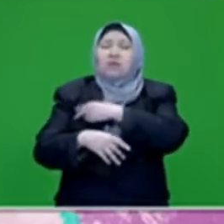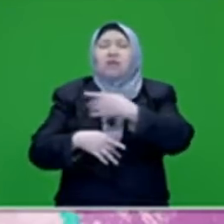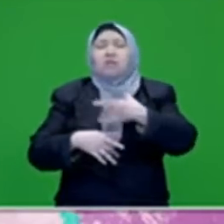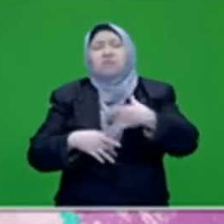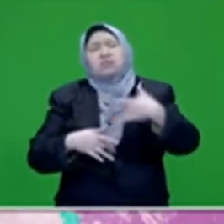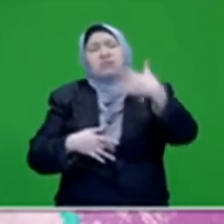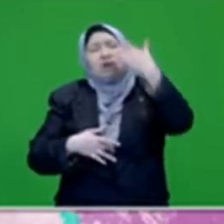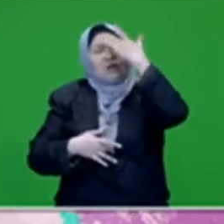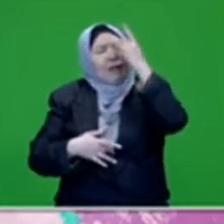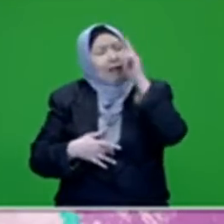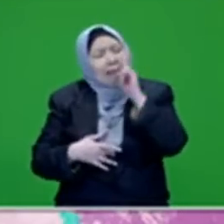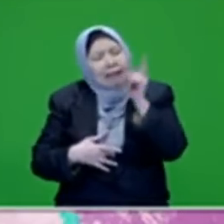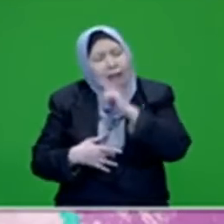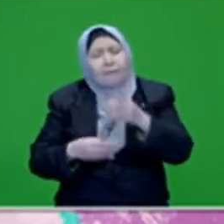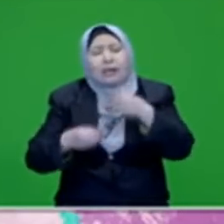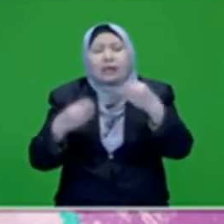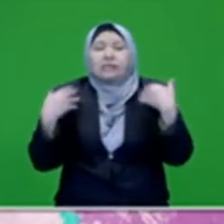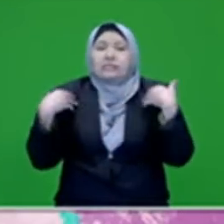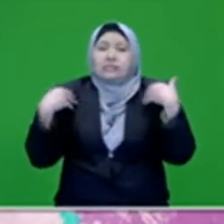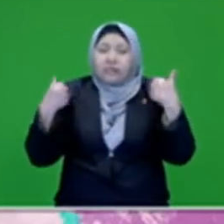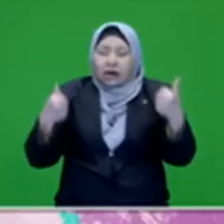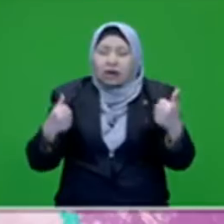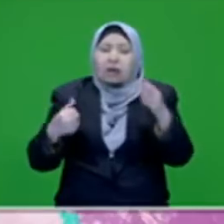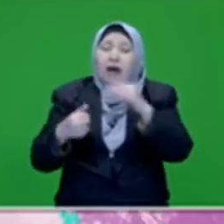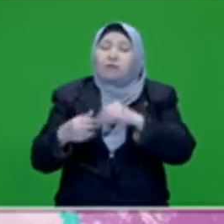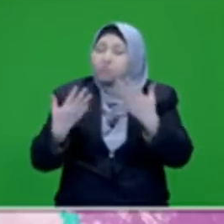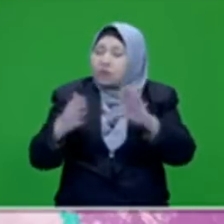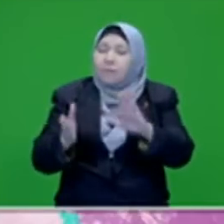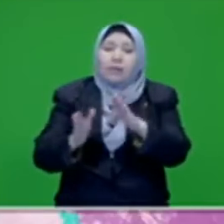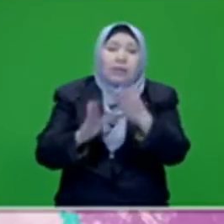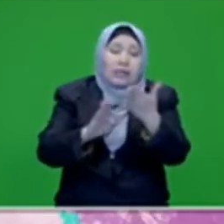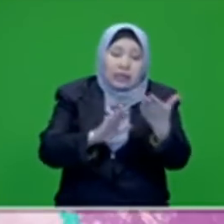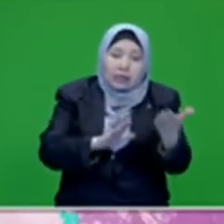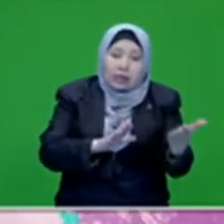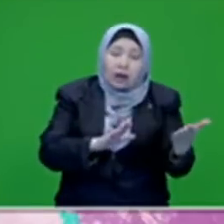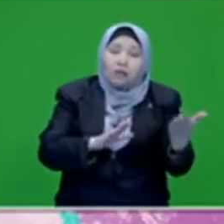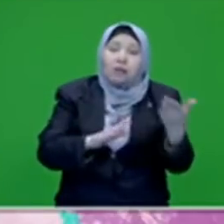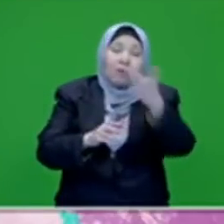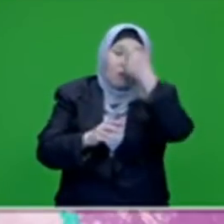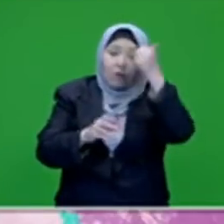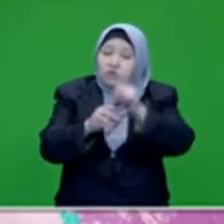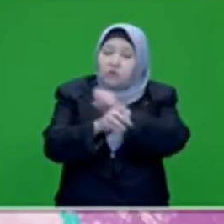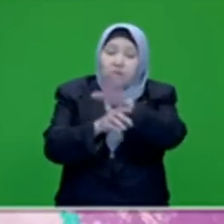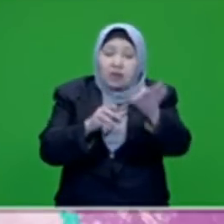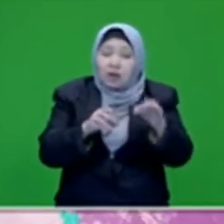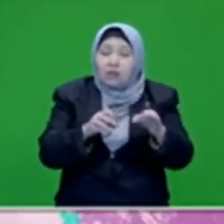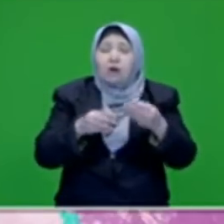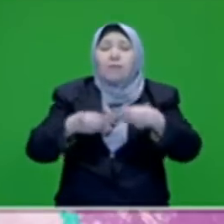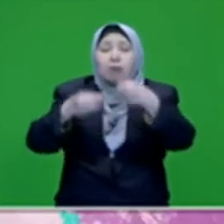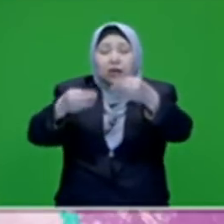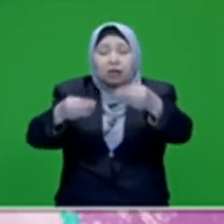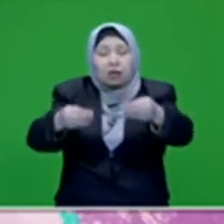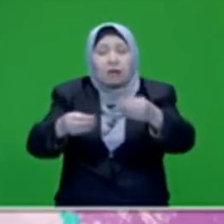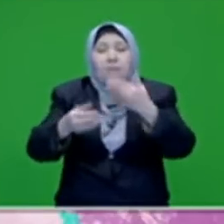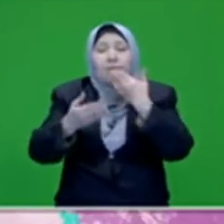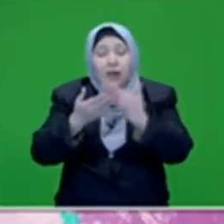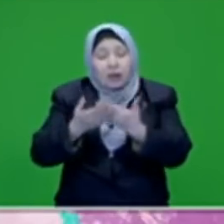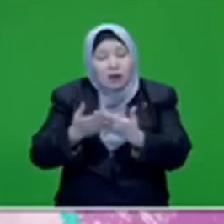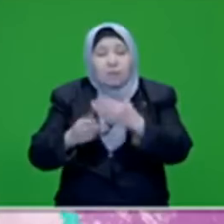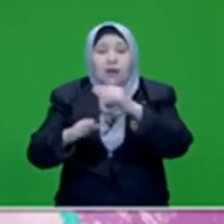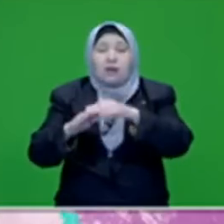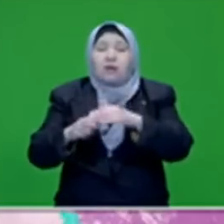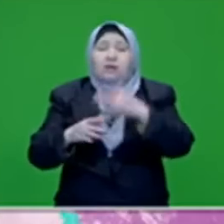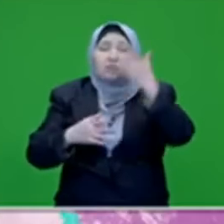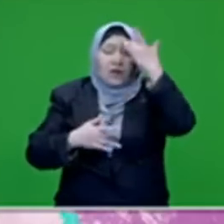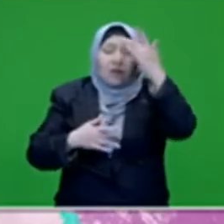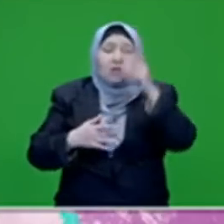berilah kesembuhan kepada mereka, ya Allah. Kepada mereka yang telah kembali kerana penyakit ini, ya Allah, Kau berilah syafaat kepada mereka, ya Allah. Mudah-mudahan